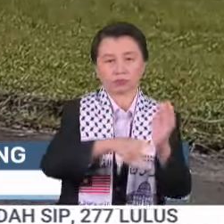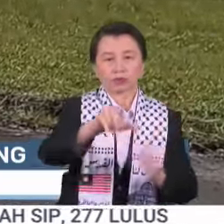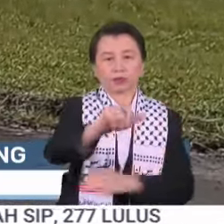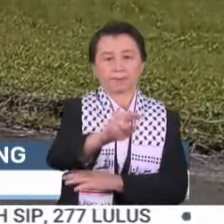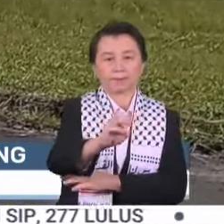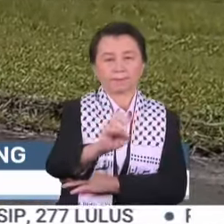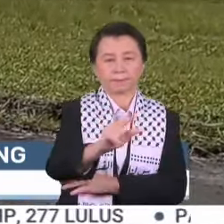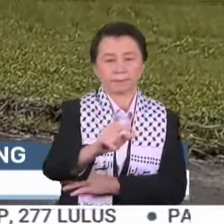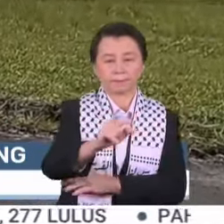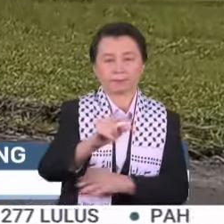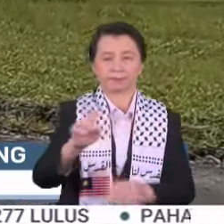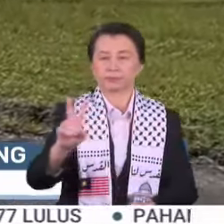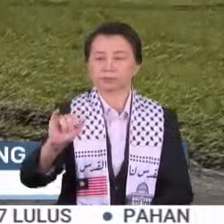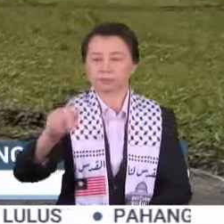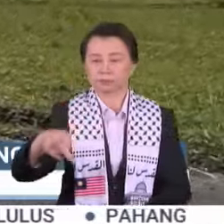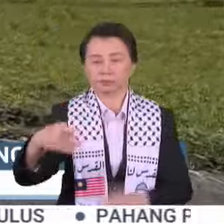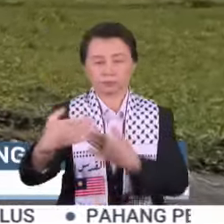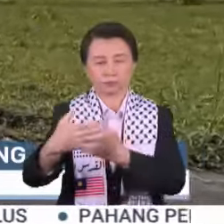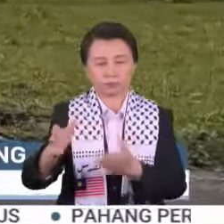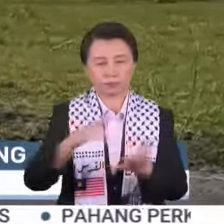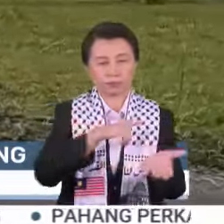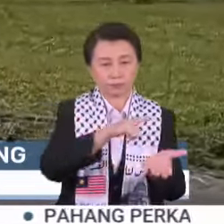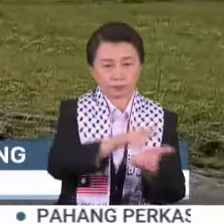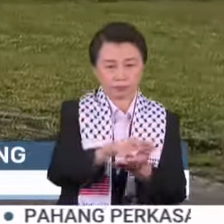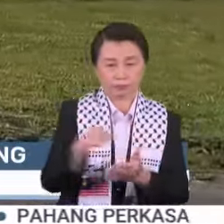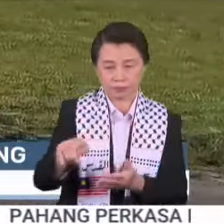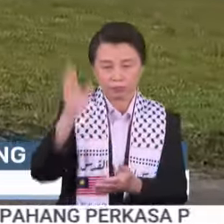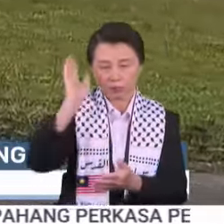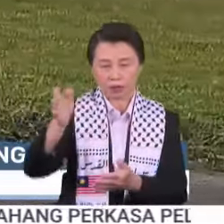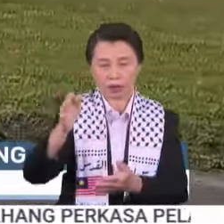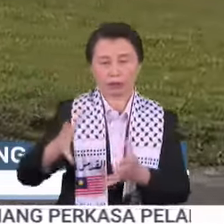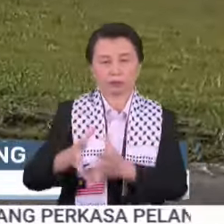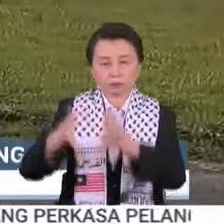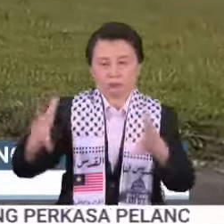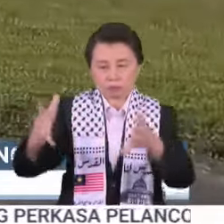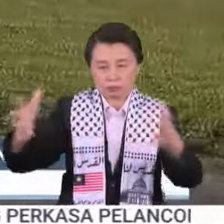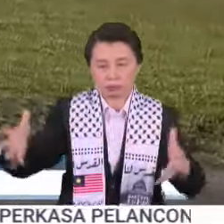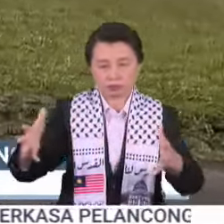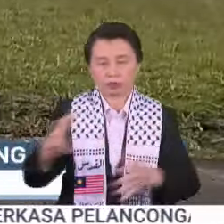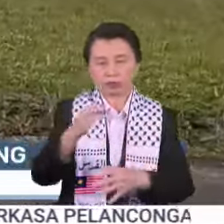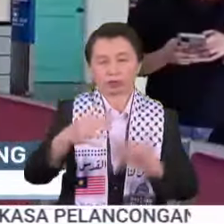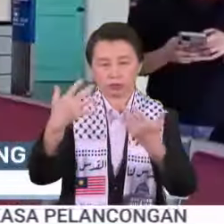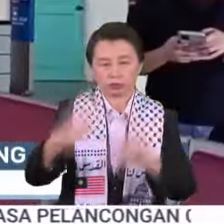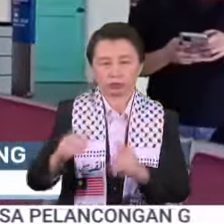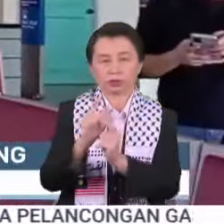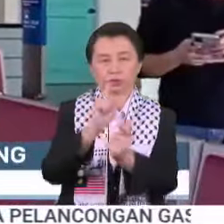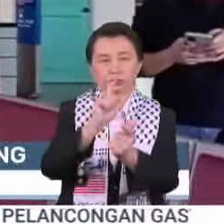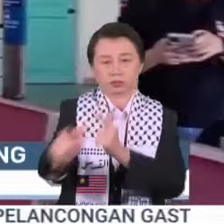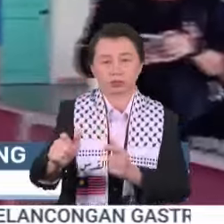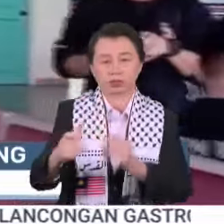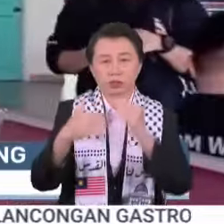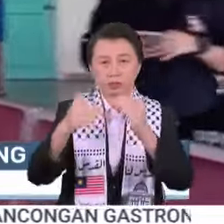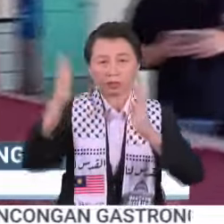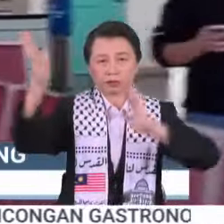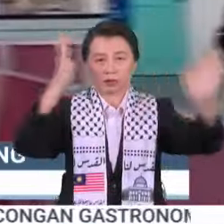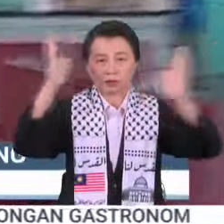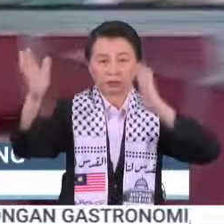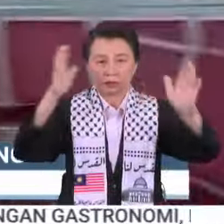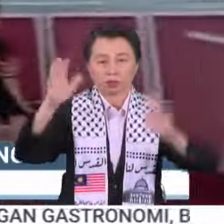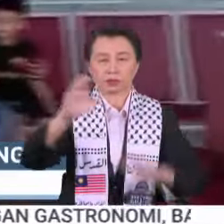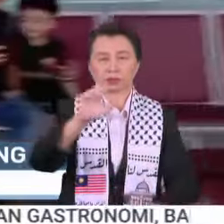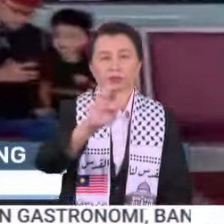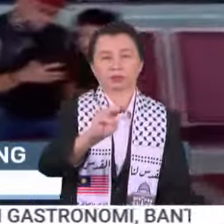khas orang kenamaan VIP di lapangan terbang Limbang juga akan diperbesarkan dan telah diluluskan di peringkat Malaysia